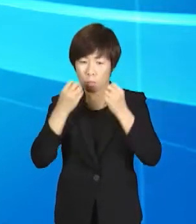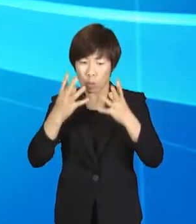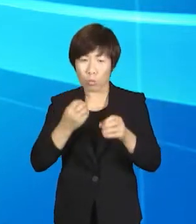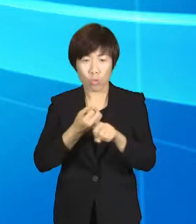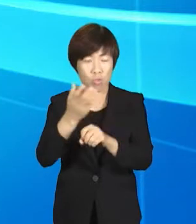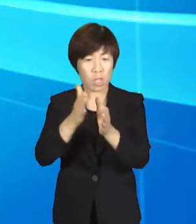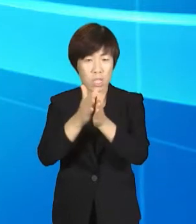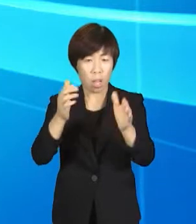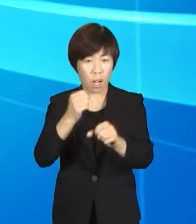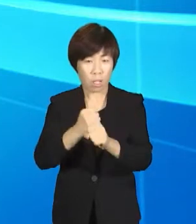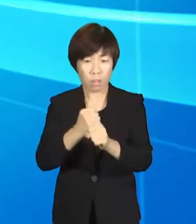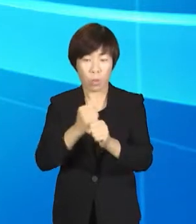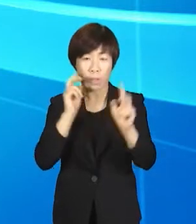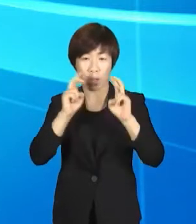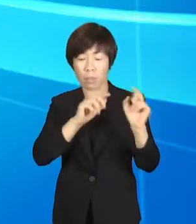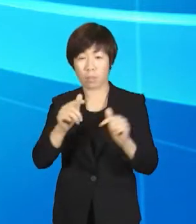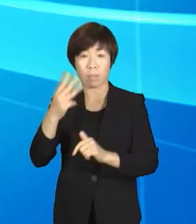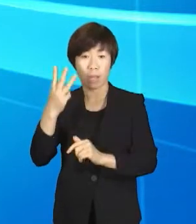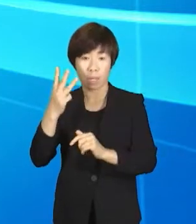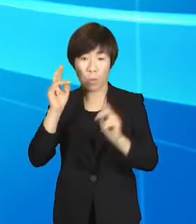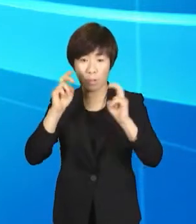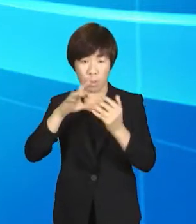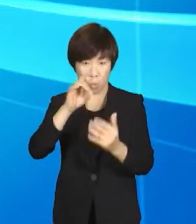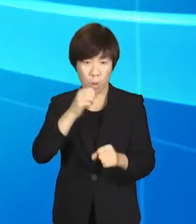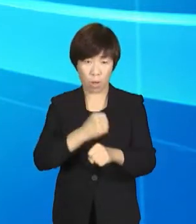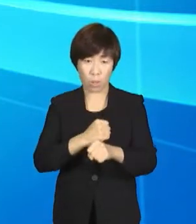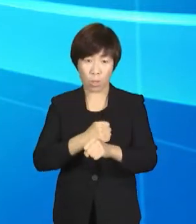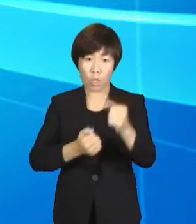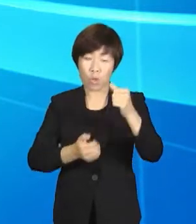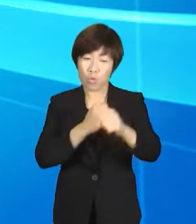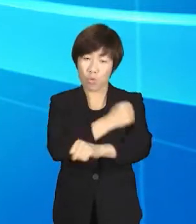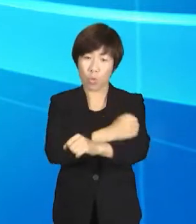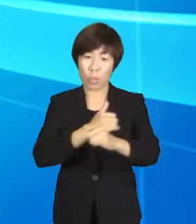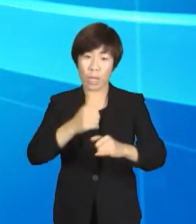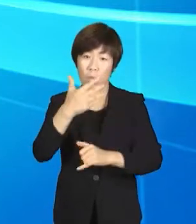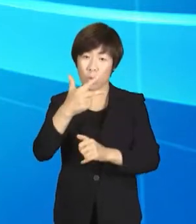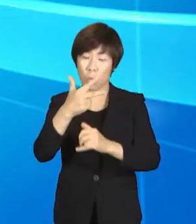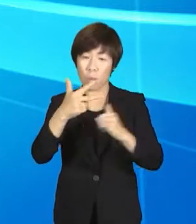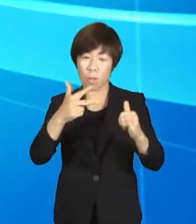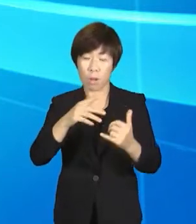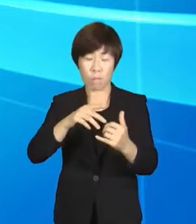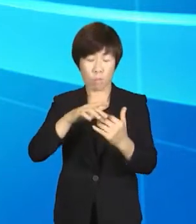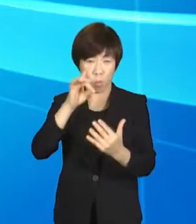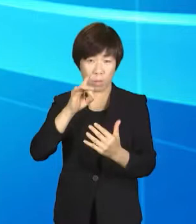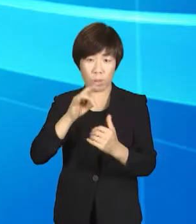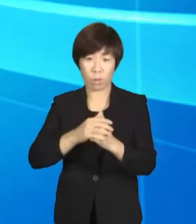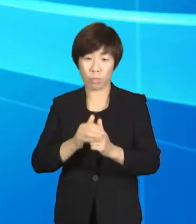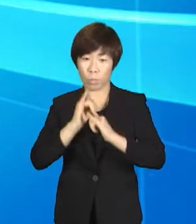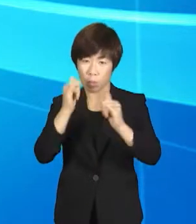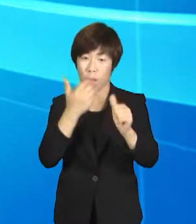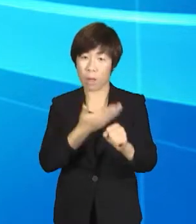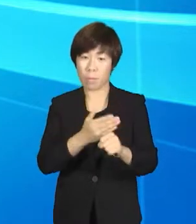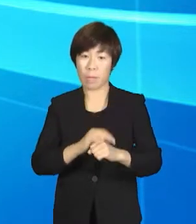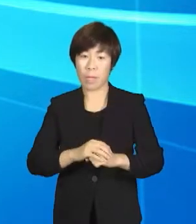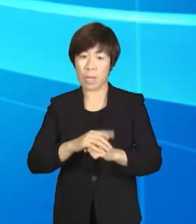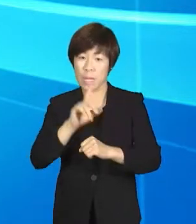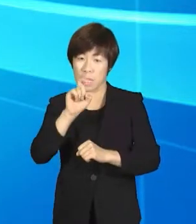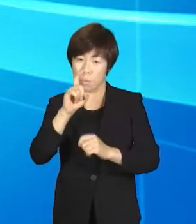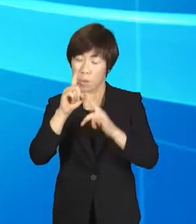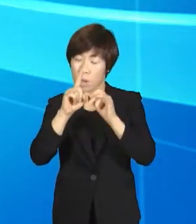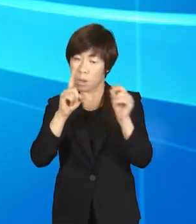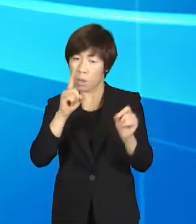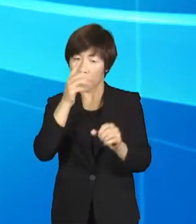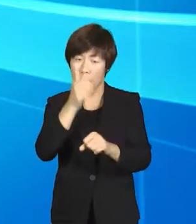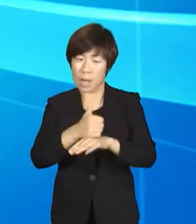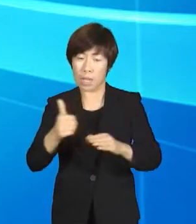1개사 등 총 3개사를 선정해 포상하며 수출 유공자 7명을 선정해 포상할 예정입니다. 11월 말까지